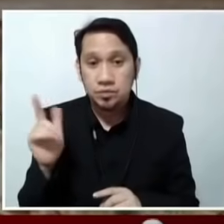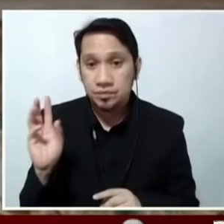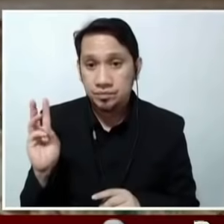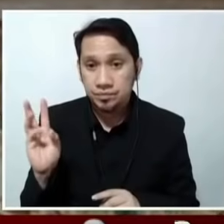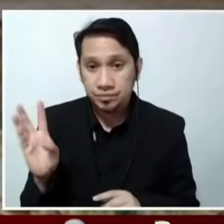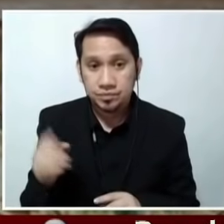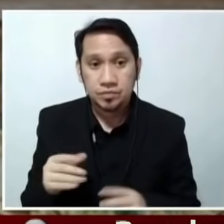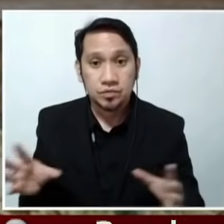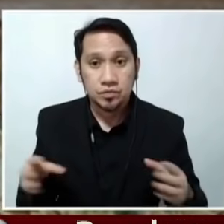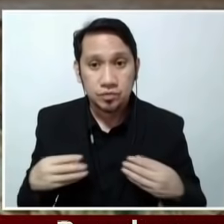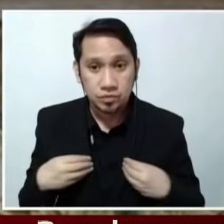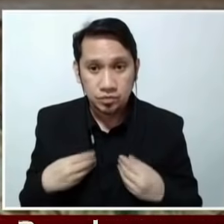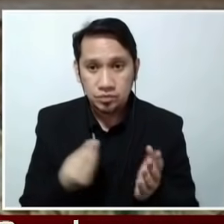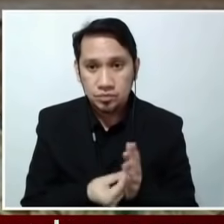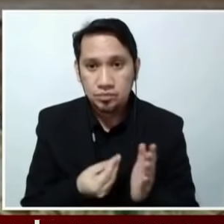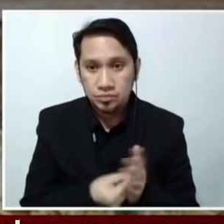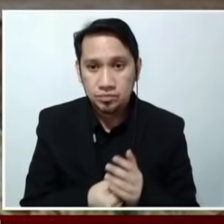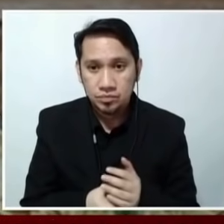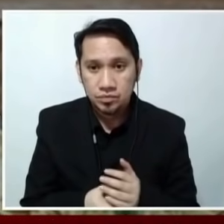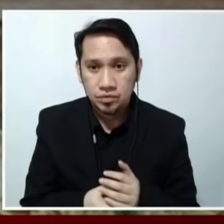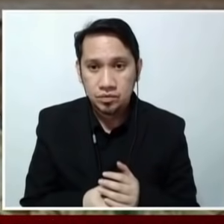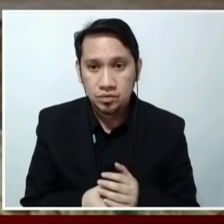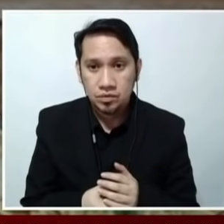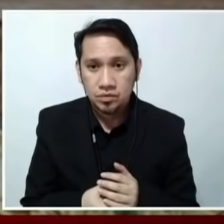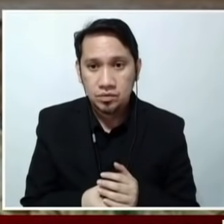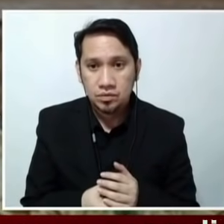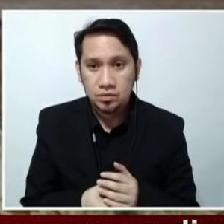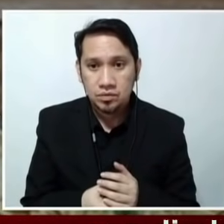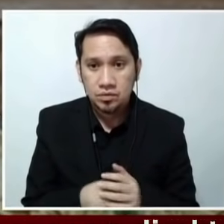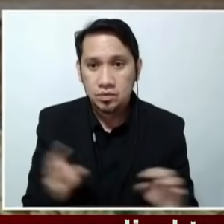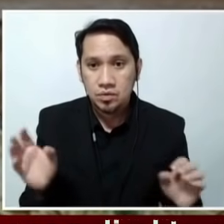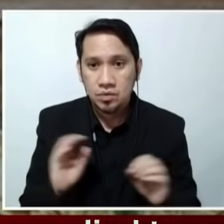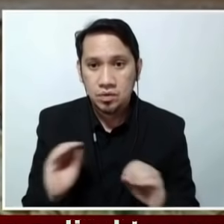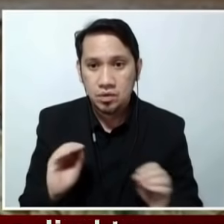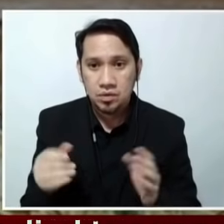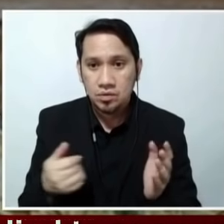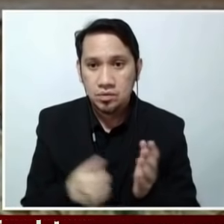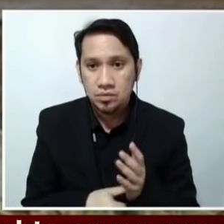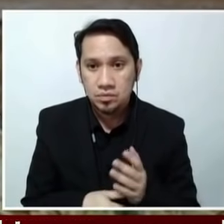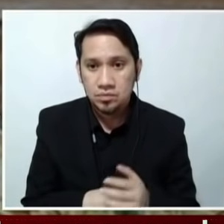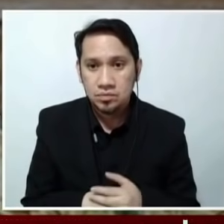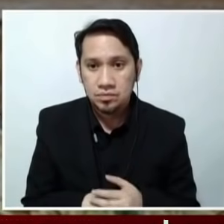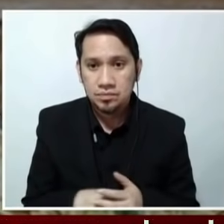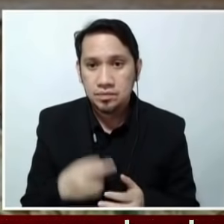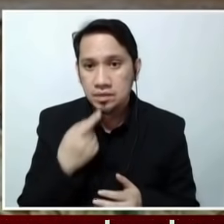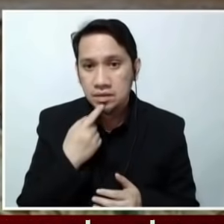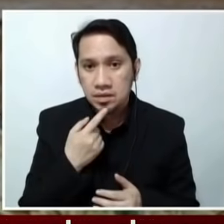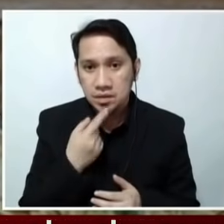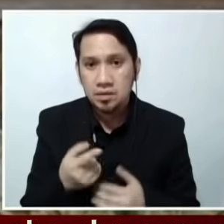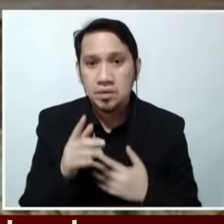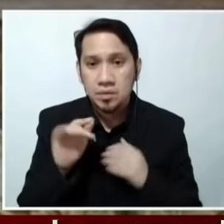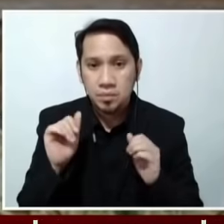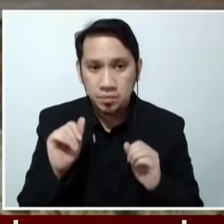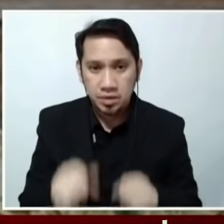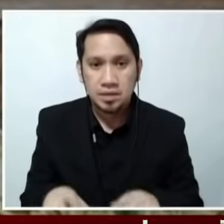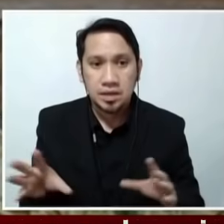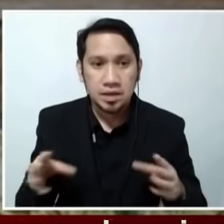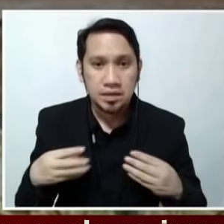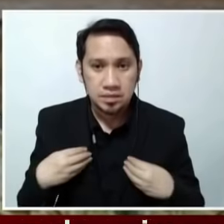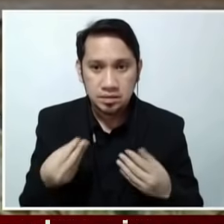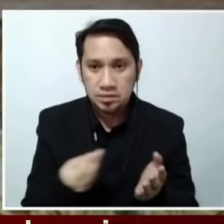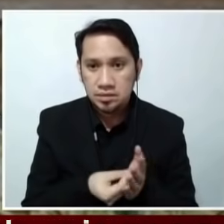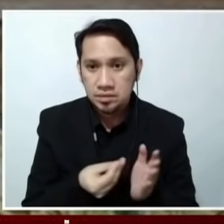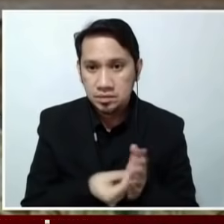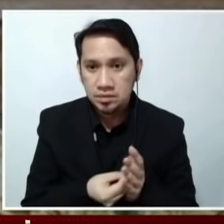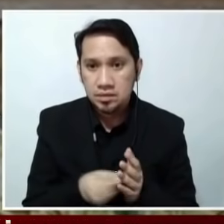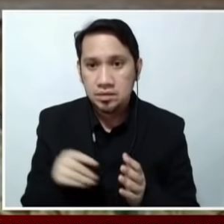yung pera kung sakali. Pero wag kayong boboto sa sinasabi niya. Sinabi niyang maaring tanggapin ang perang binibigay ng